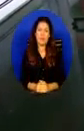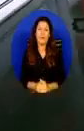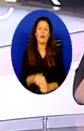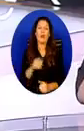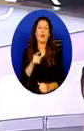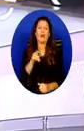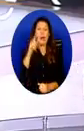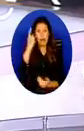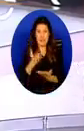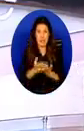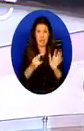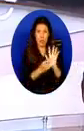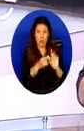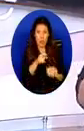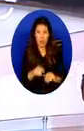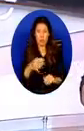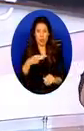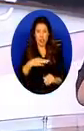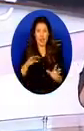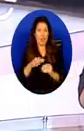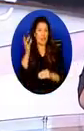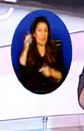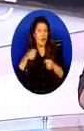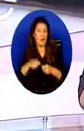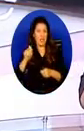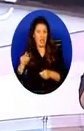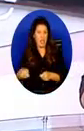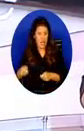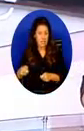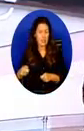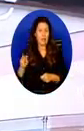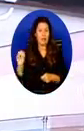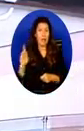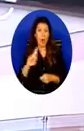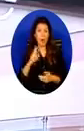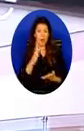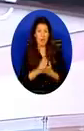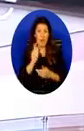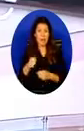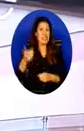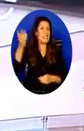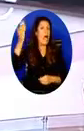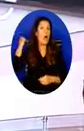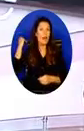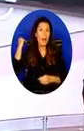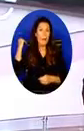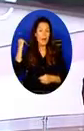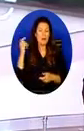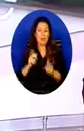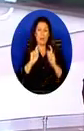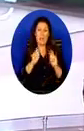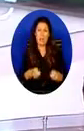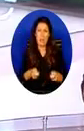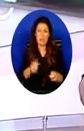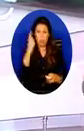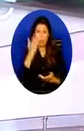מיכל רוזין ושלי, שאנחנו מקדמות אותה ביחד, עוד מהכנסת הקודמת כבר הגשנו אותה. ממש תנו איך שהגענו לכנסת, זה אחד הדברים הראשונים